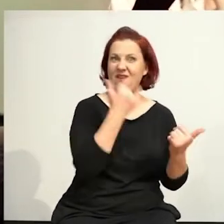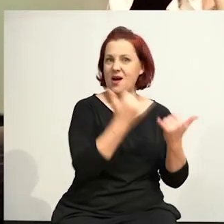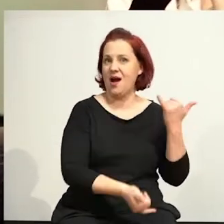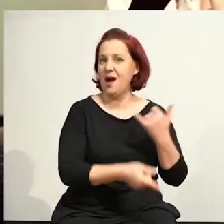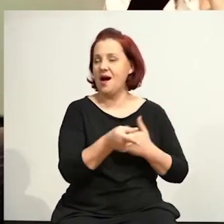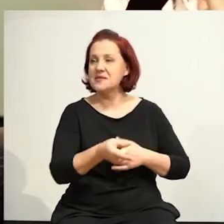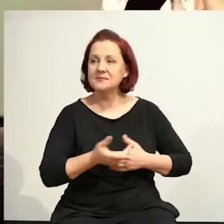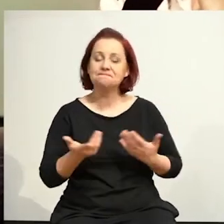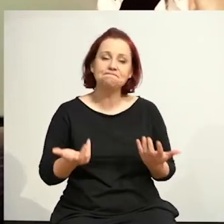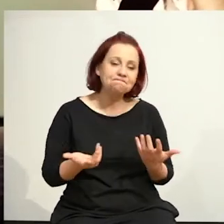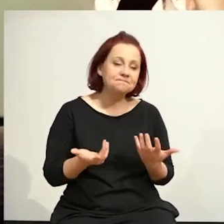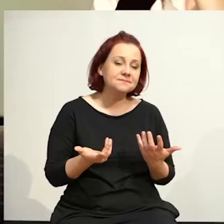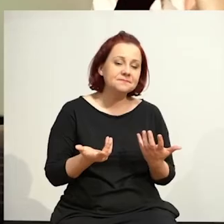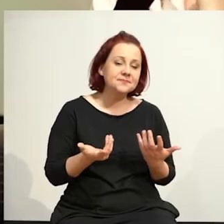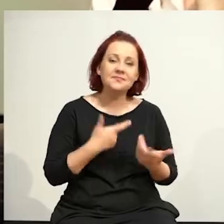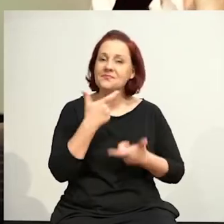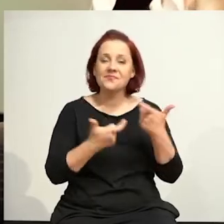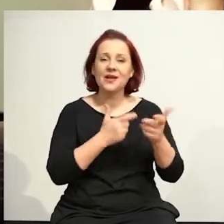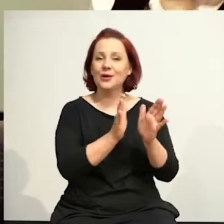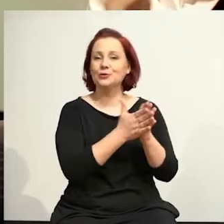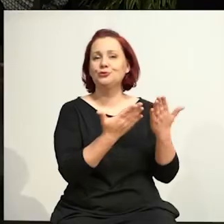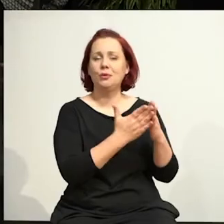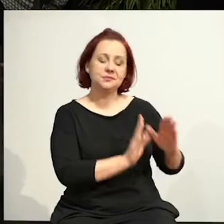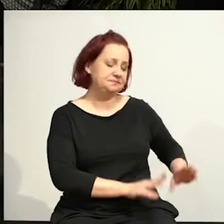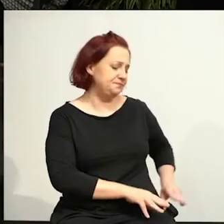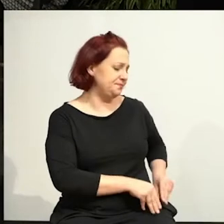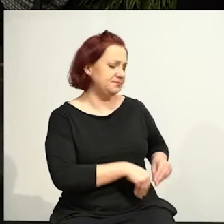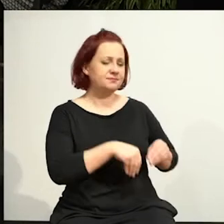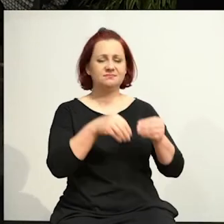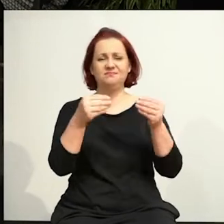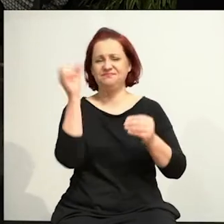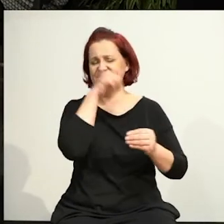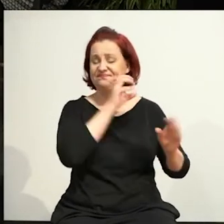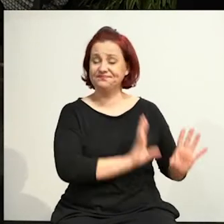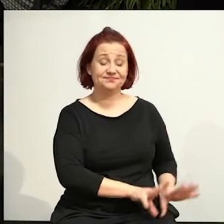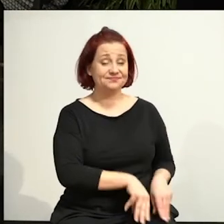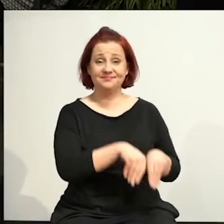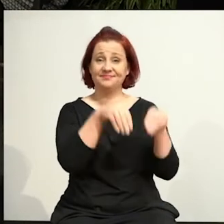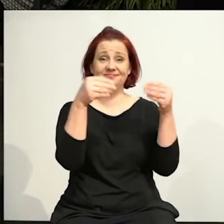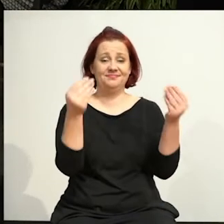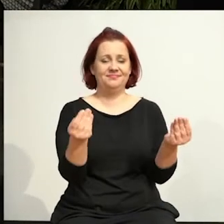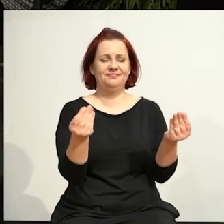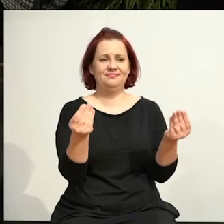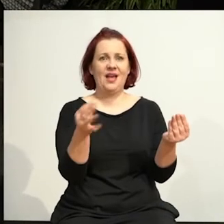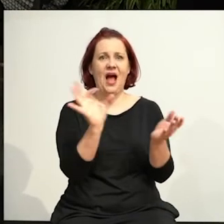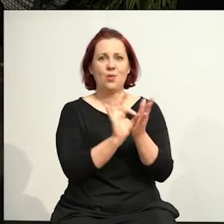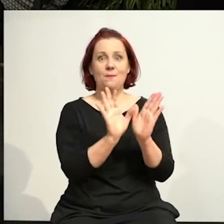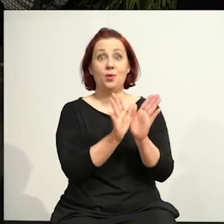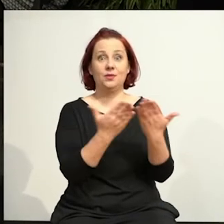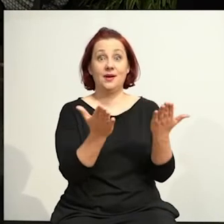Więc wyciągnąłem książkę, którą miałem, jakąkolwiek, a więc no, tak naprawdę wyciągnąłem